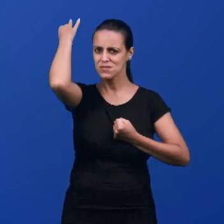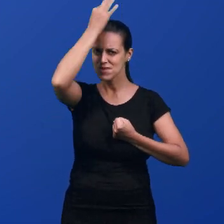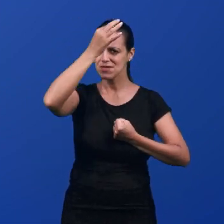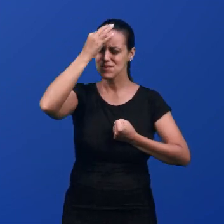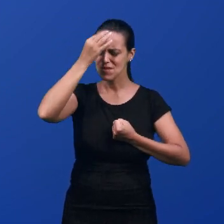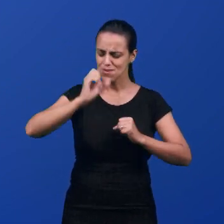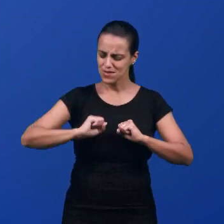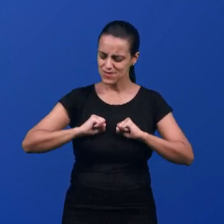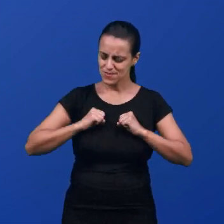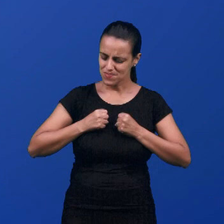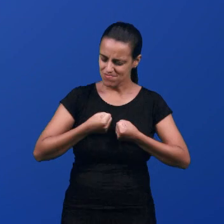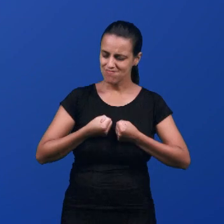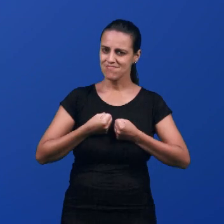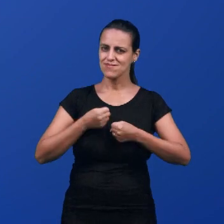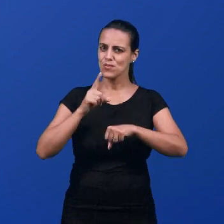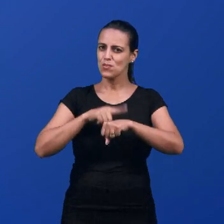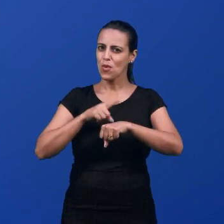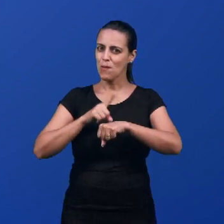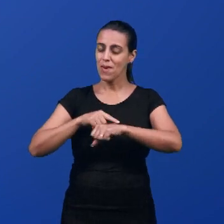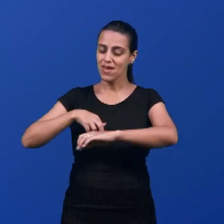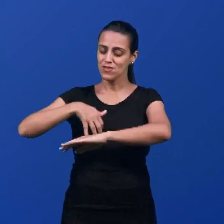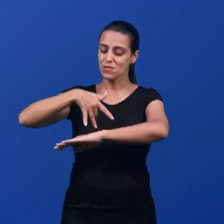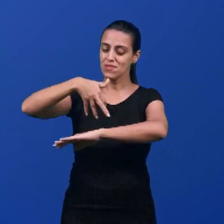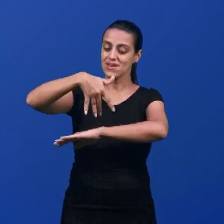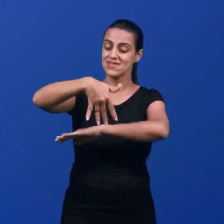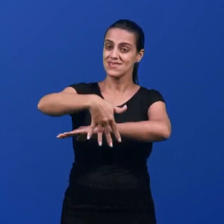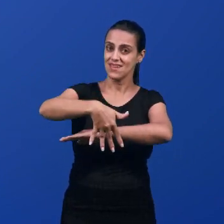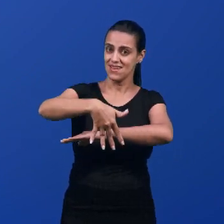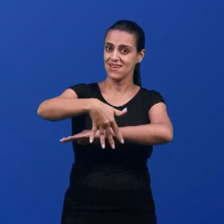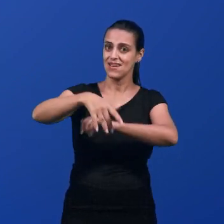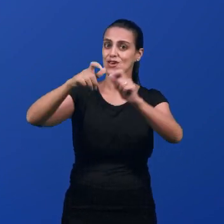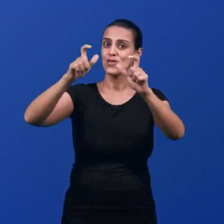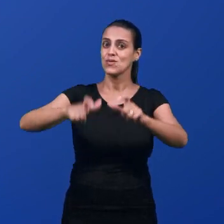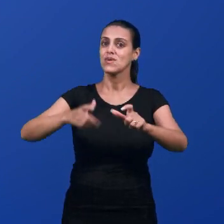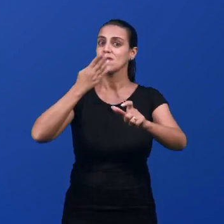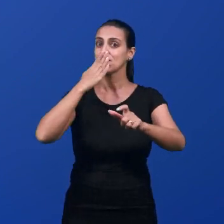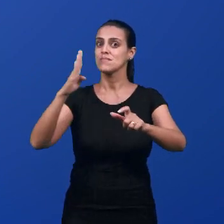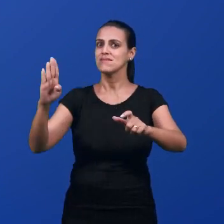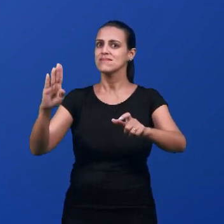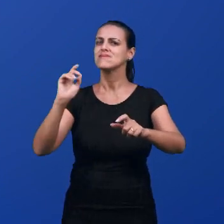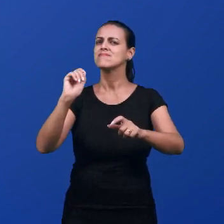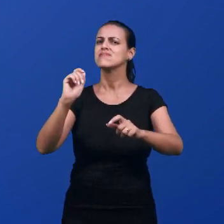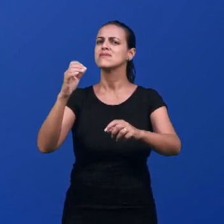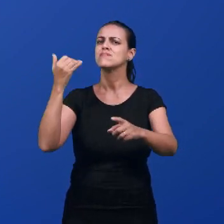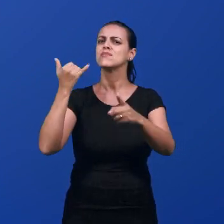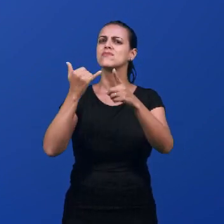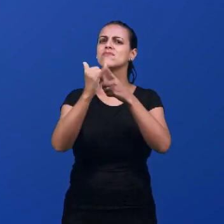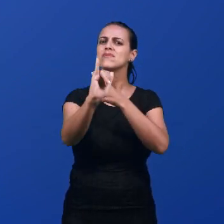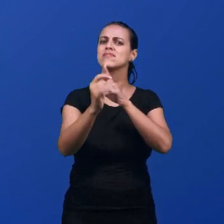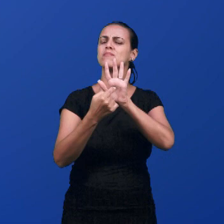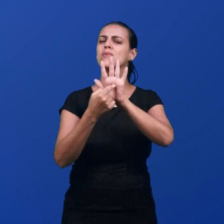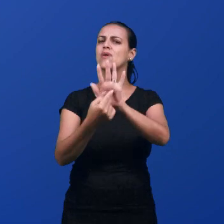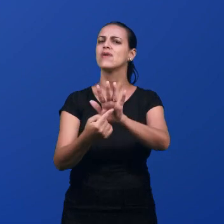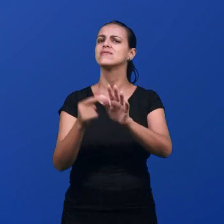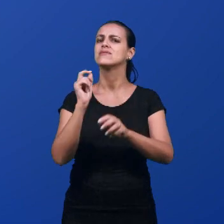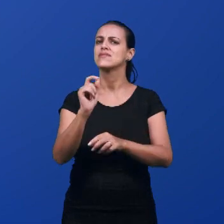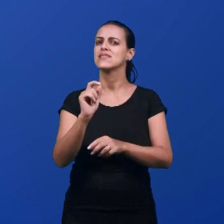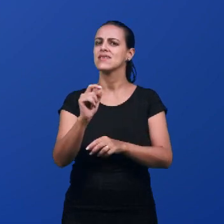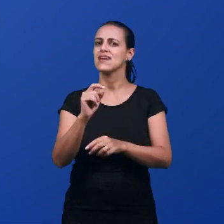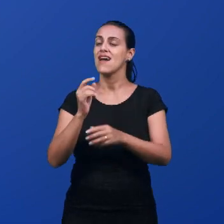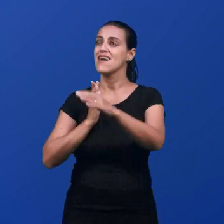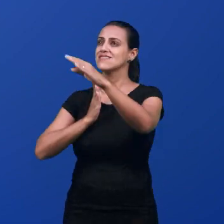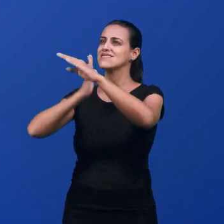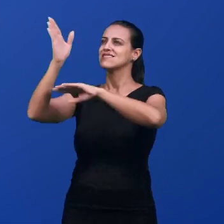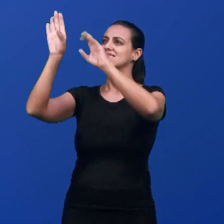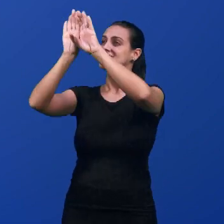spirituellement pour le passage du Jourdain vers la terre promise, qui prophétiquement est notre aller